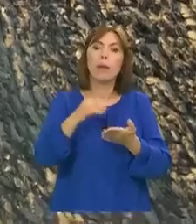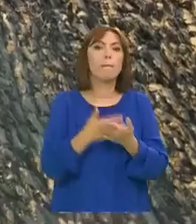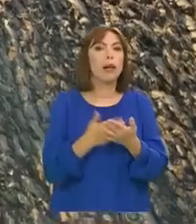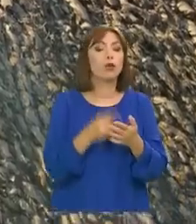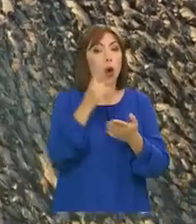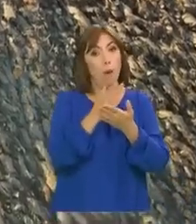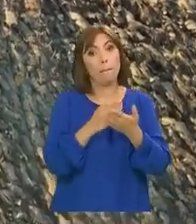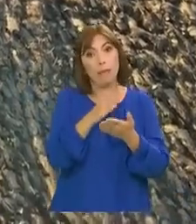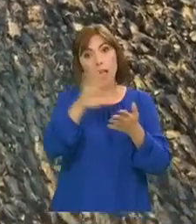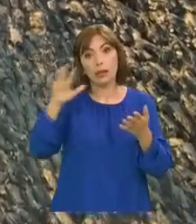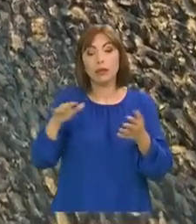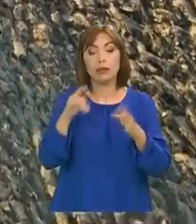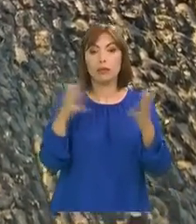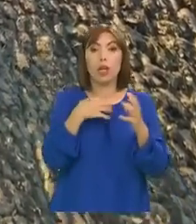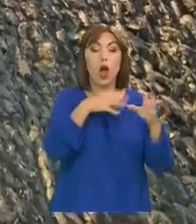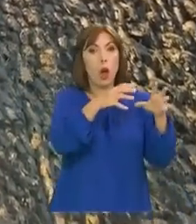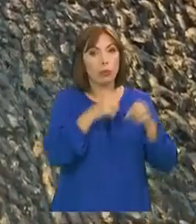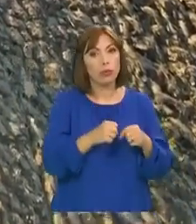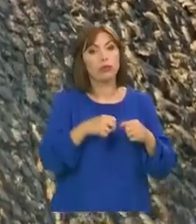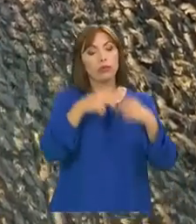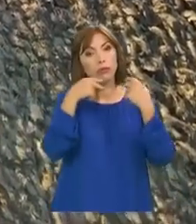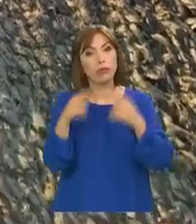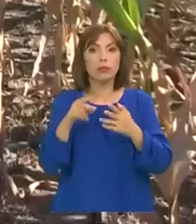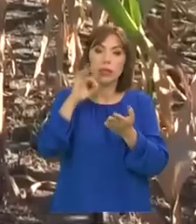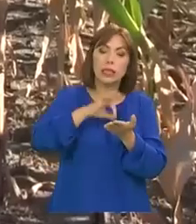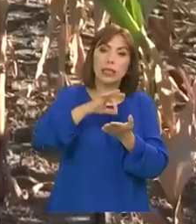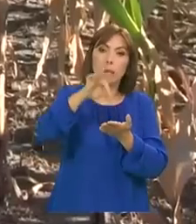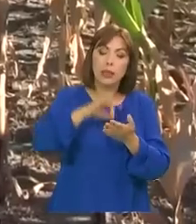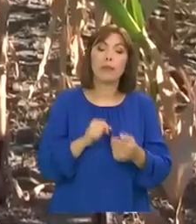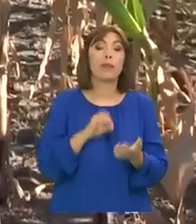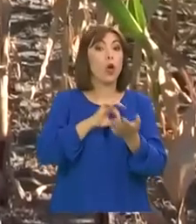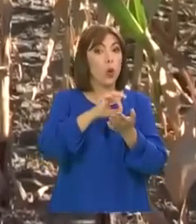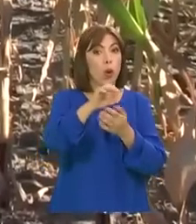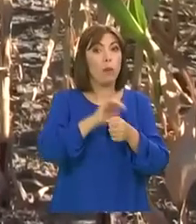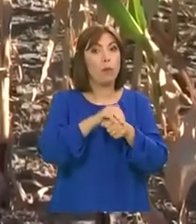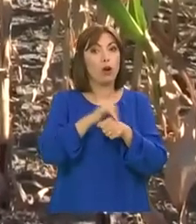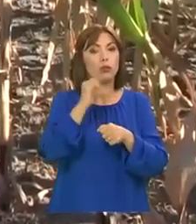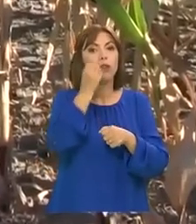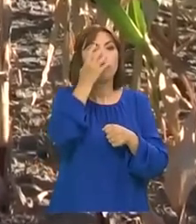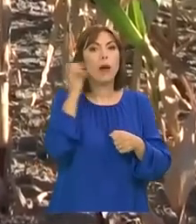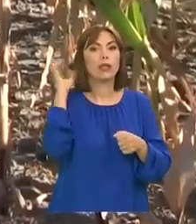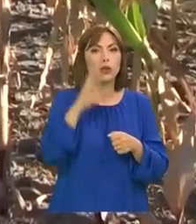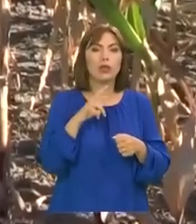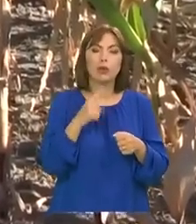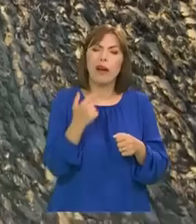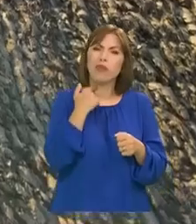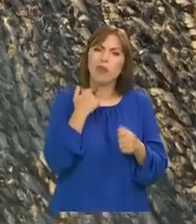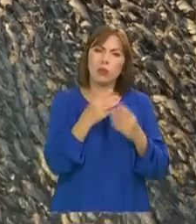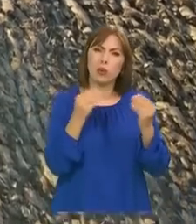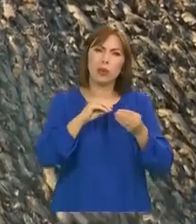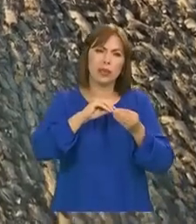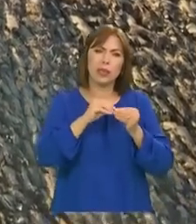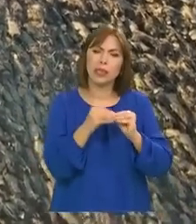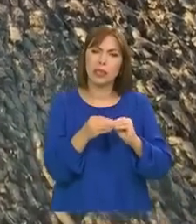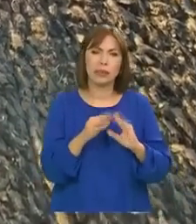parte din cantitatea obținută se va însămânța. Culturile de porumb și floarea soarelui, în schimb, sunt foarte afectate de secetă. Ne